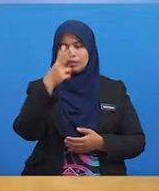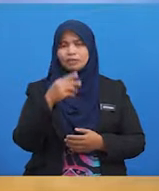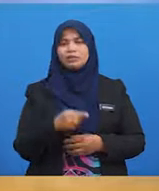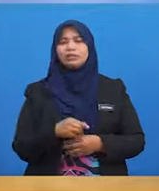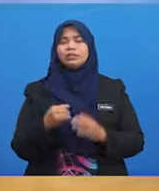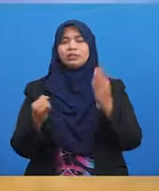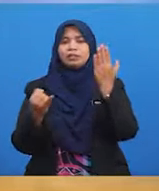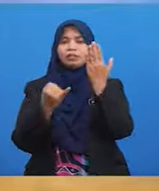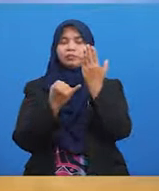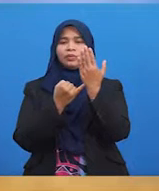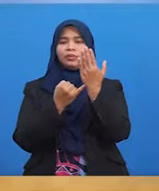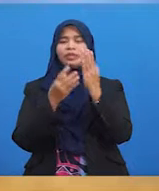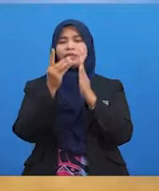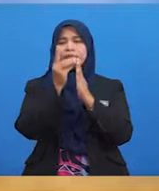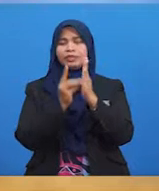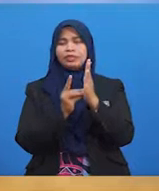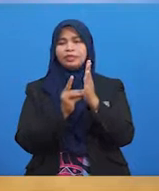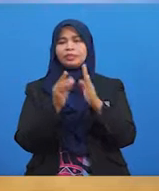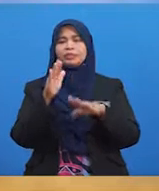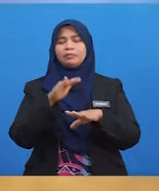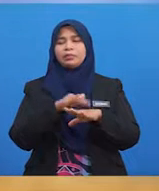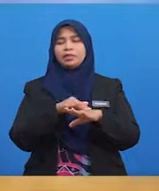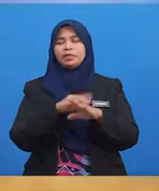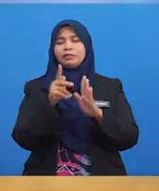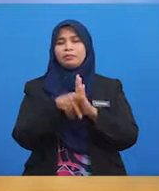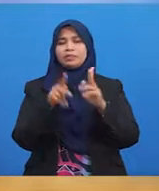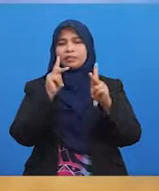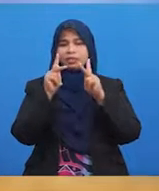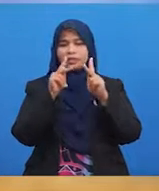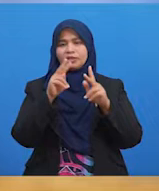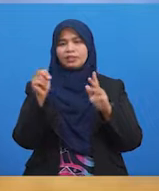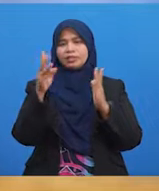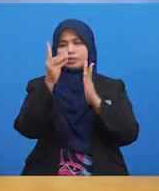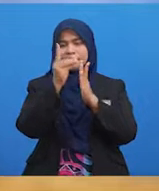Perhatikan imbuhan di pada perkataan